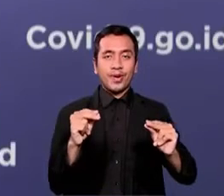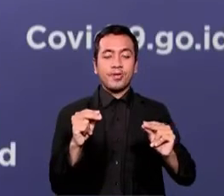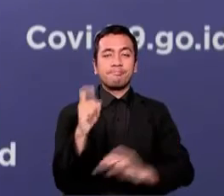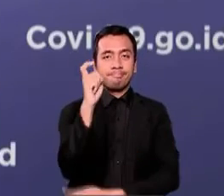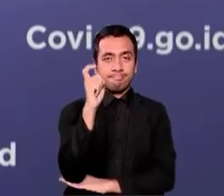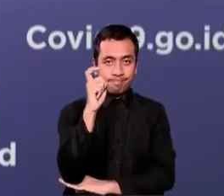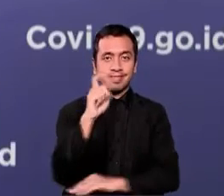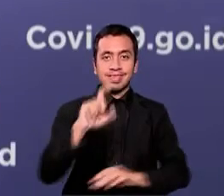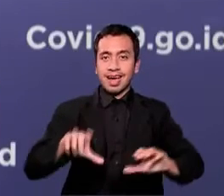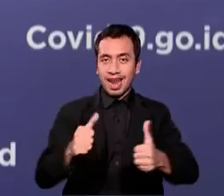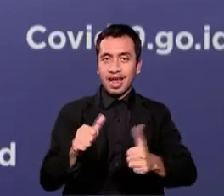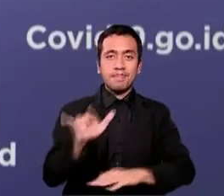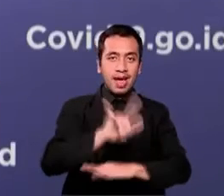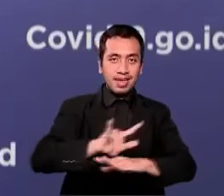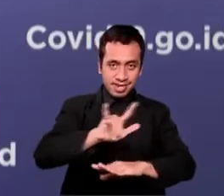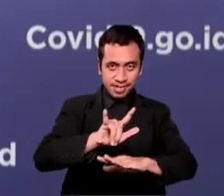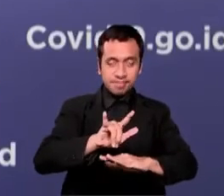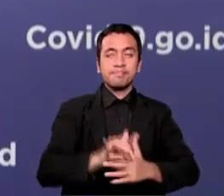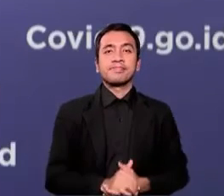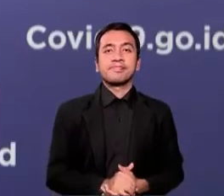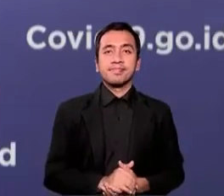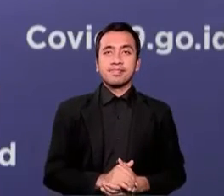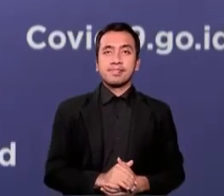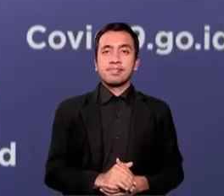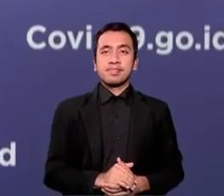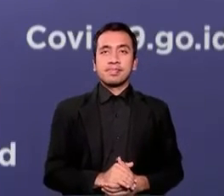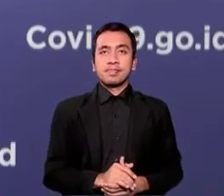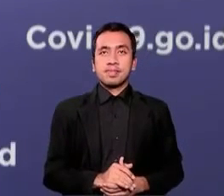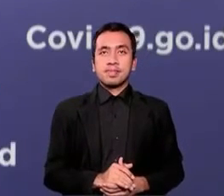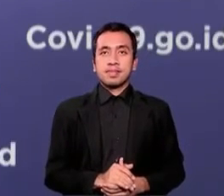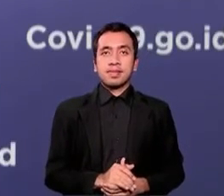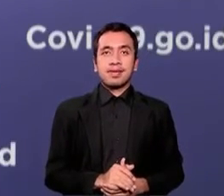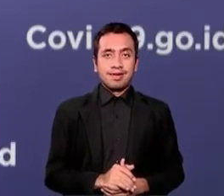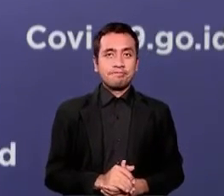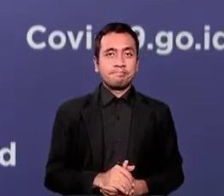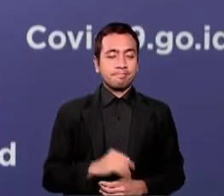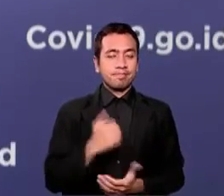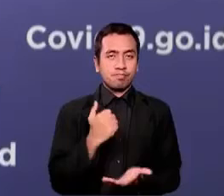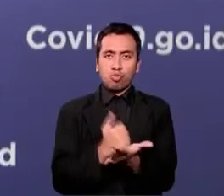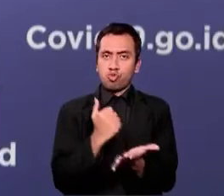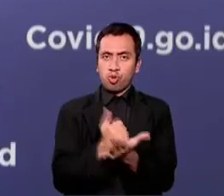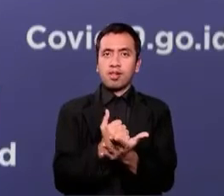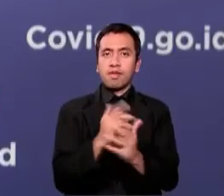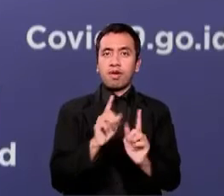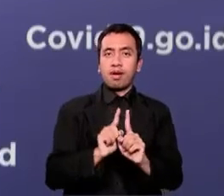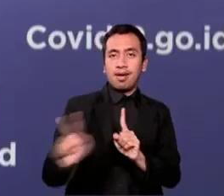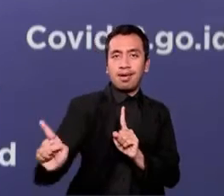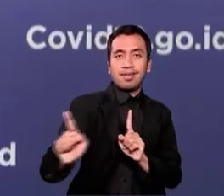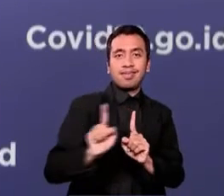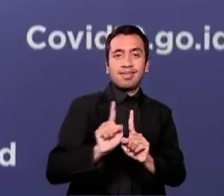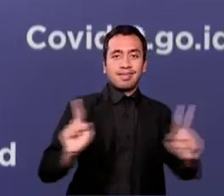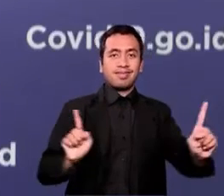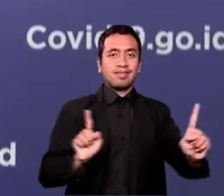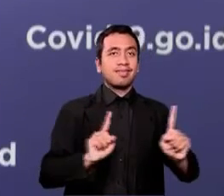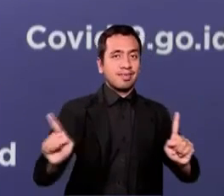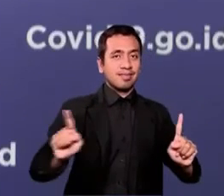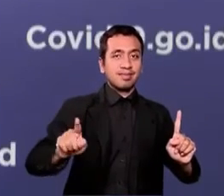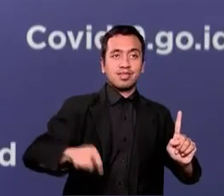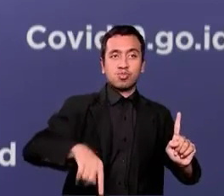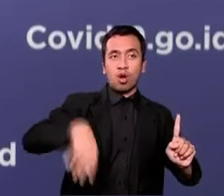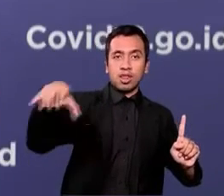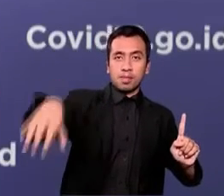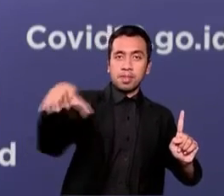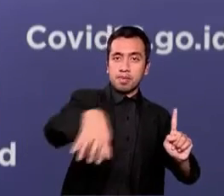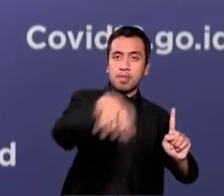secara konsisten kita menetapkan physical dispensing disemua tempat